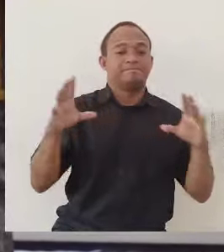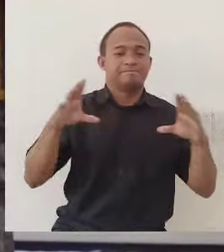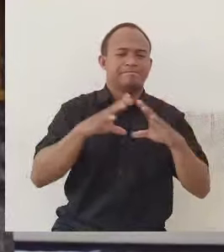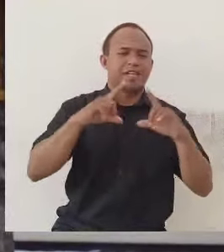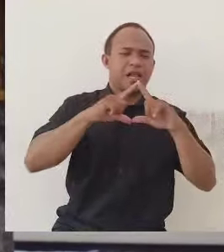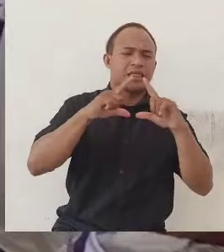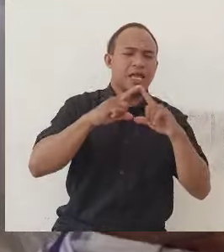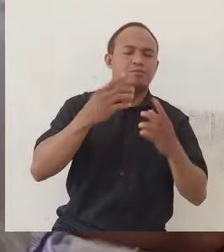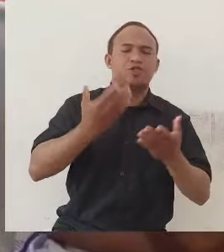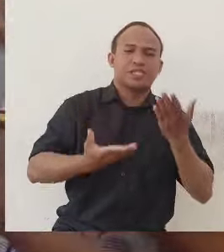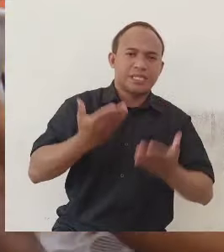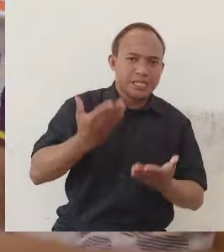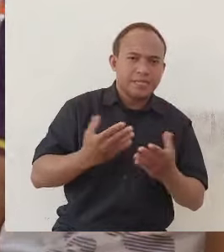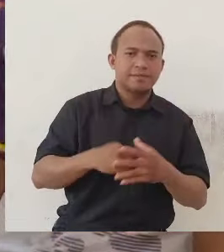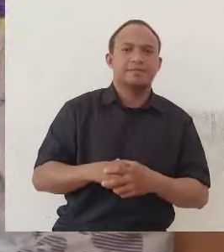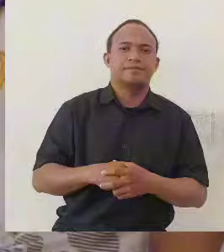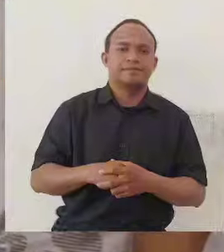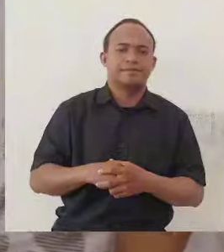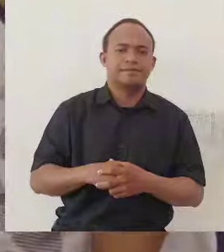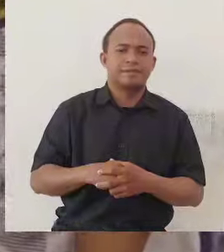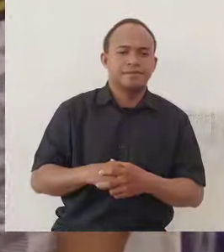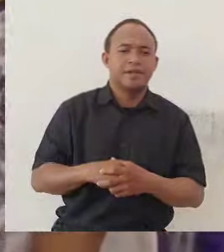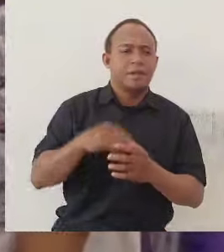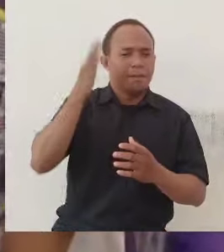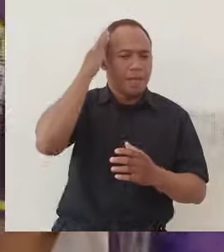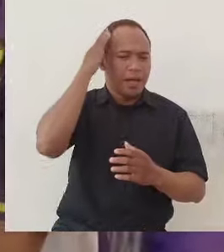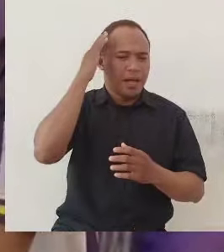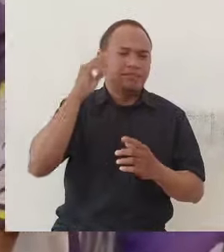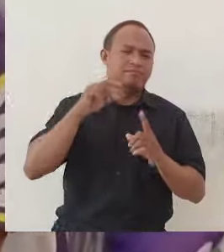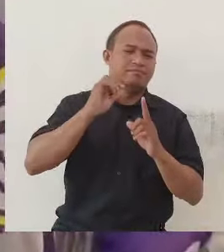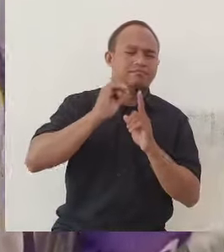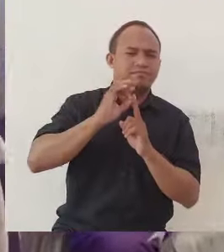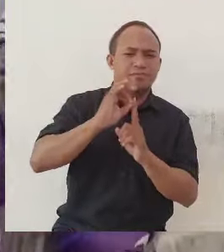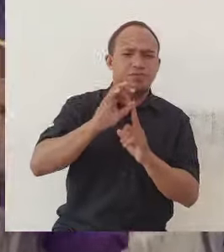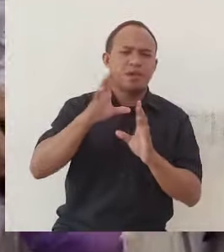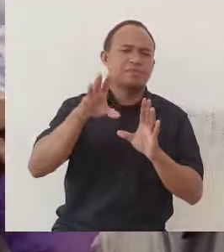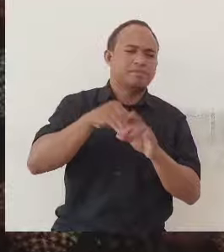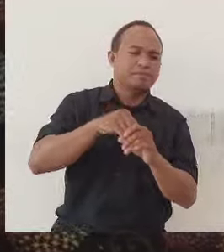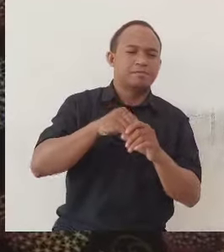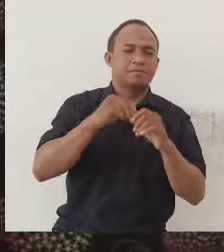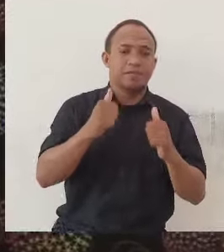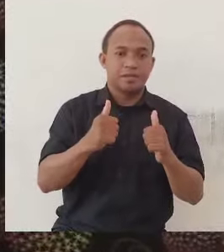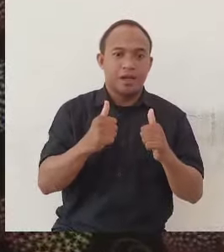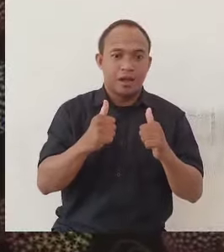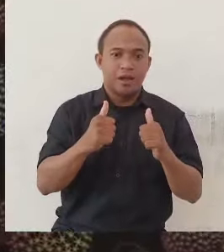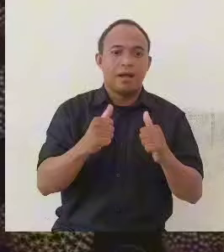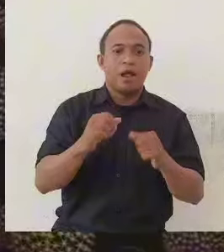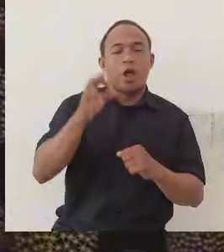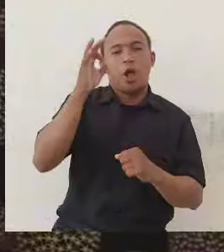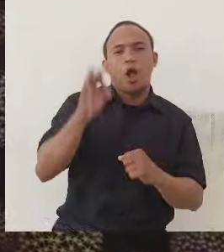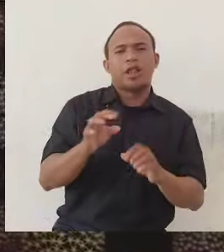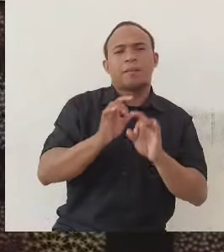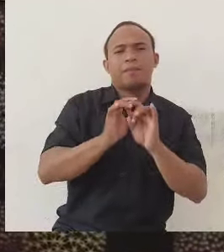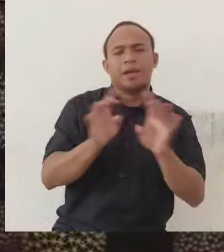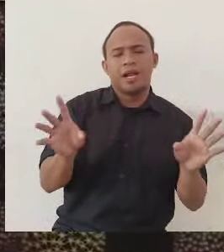seluruh atlet untuk berjuang semaksimal mungkin. Kepada ofisial, pembina, karena ini